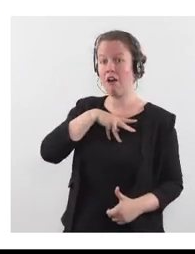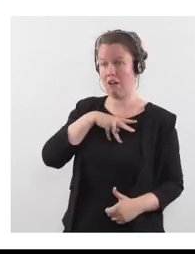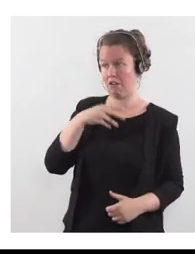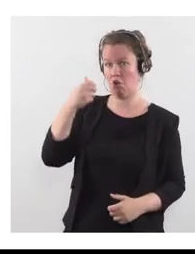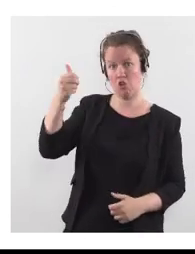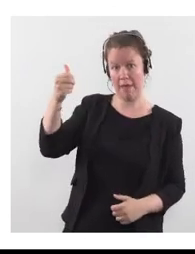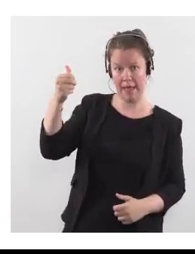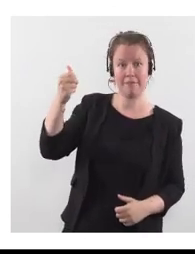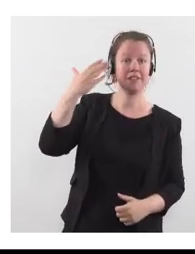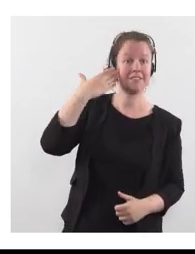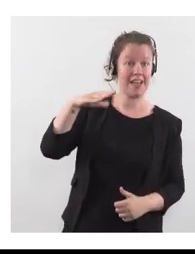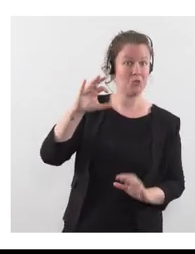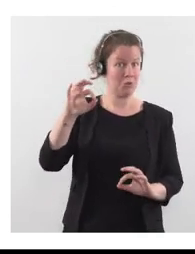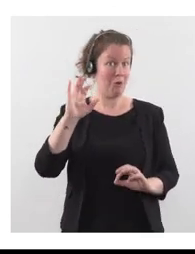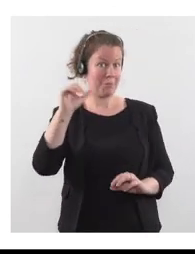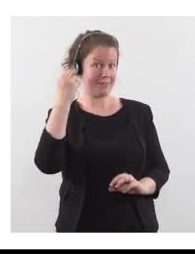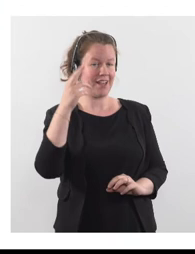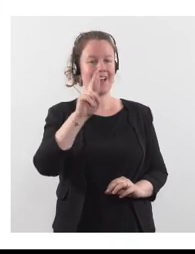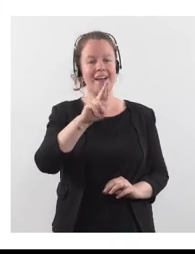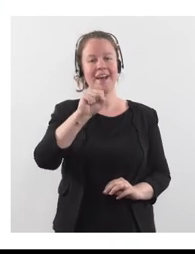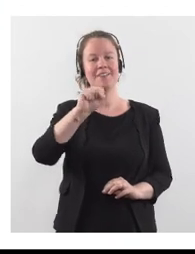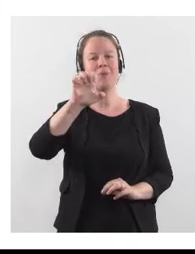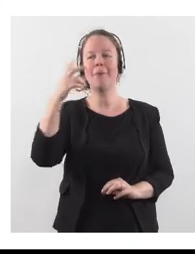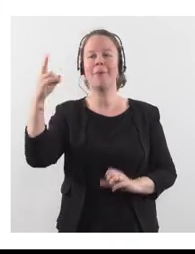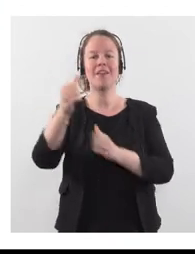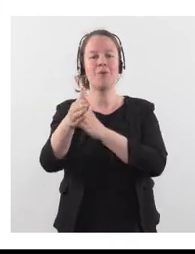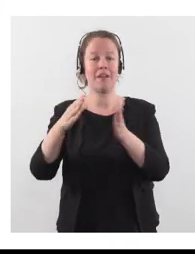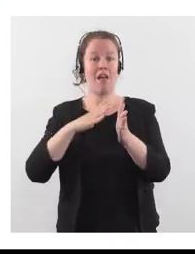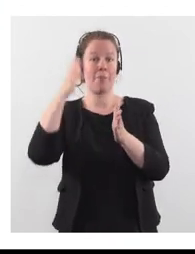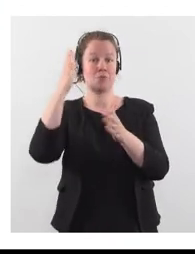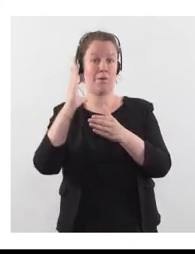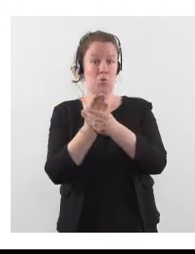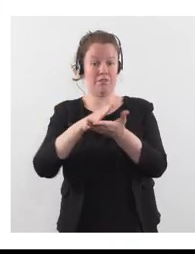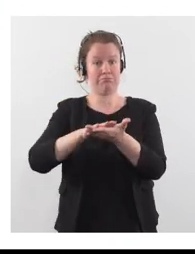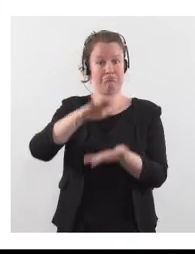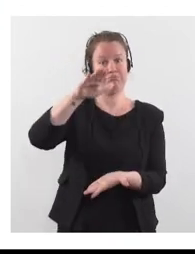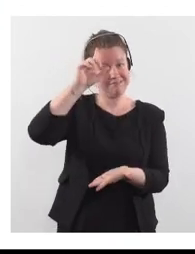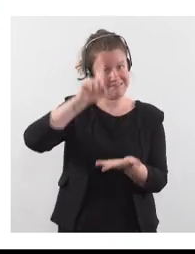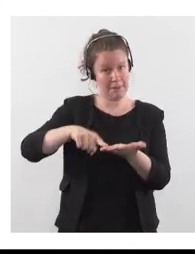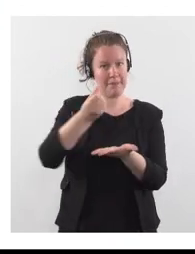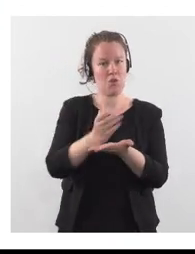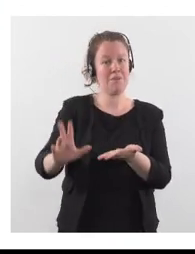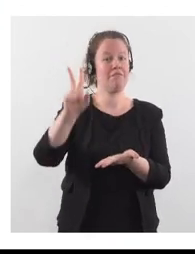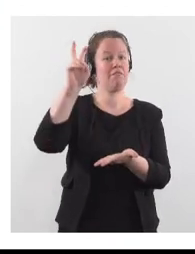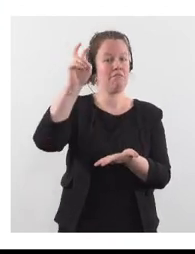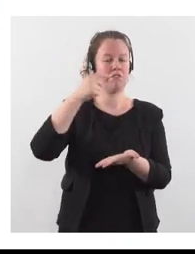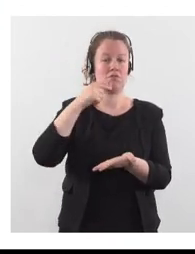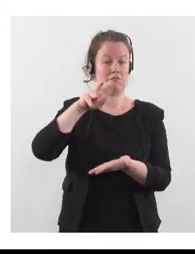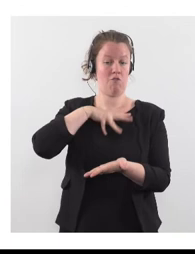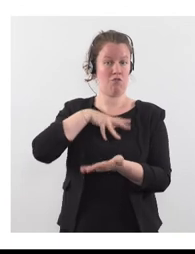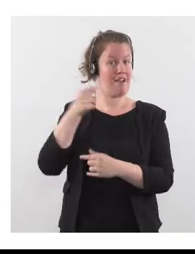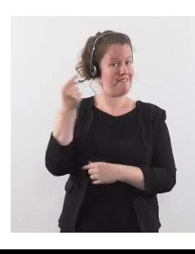quota responsabilité sociale, vont mettre des avocats expérimentés sur des dossiers pro bono, notamment des